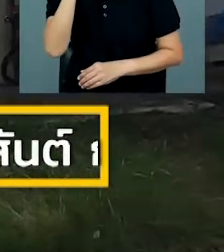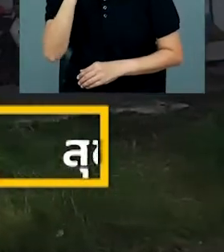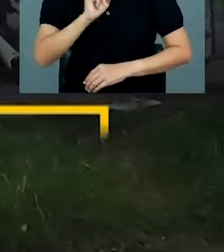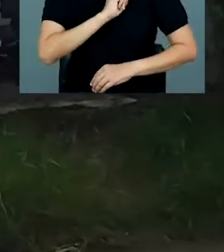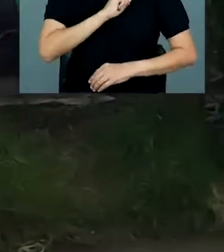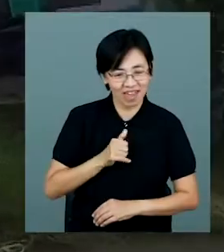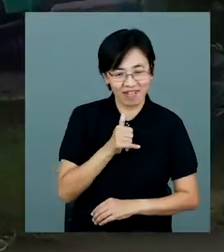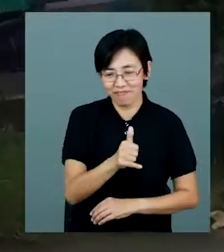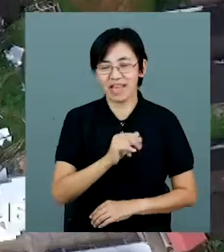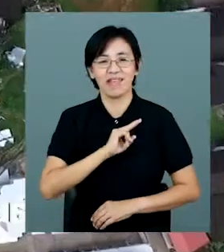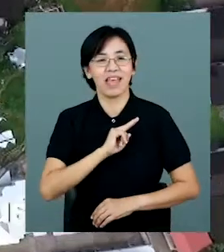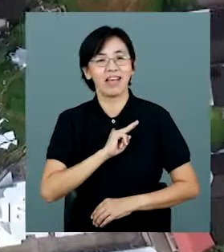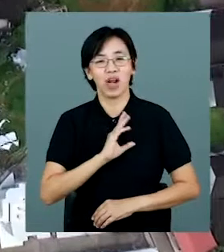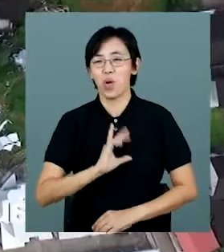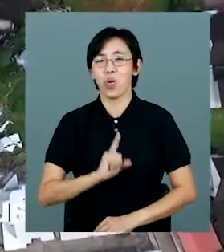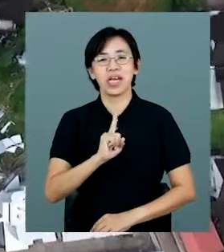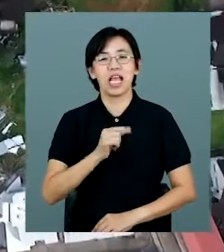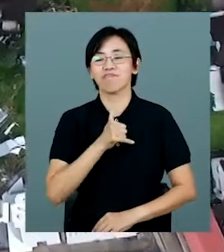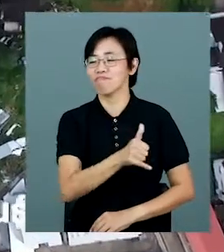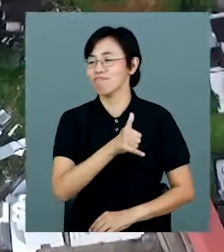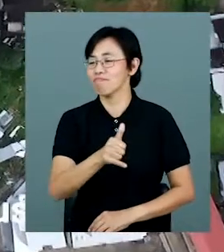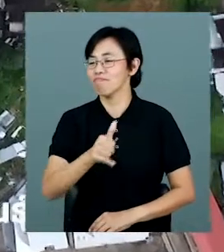ที่ด้วยตัวคนเดียวครับ